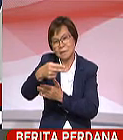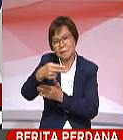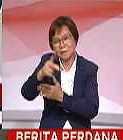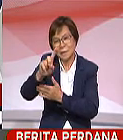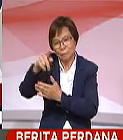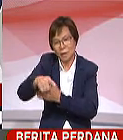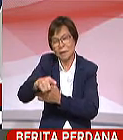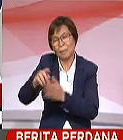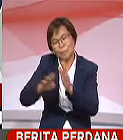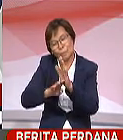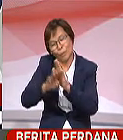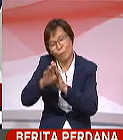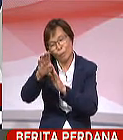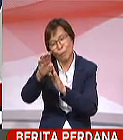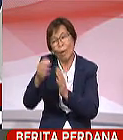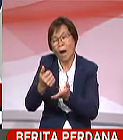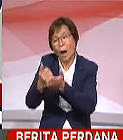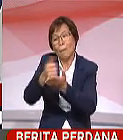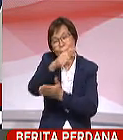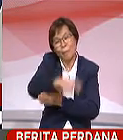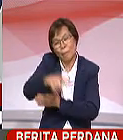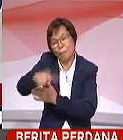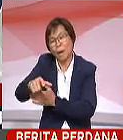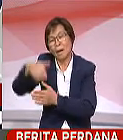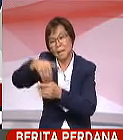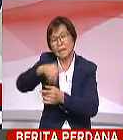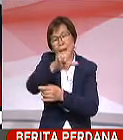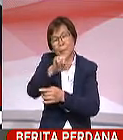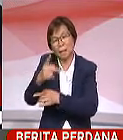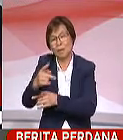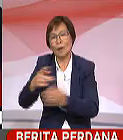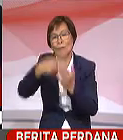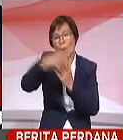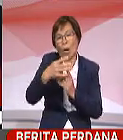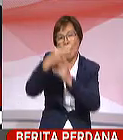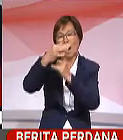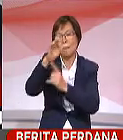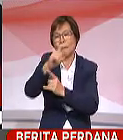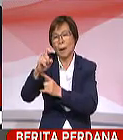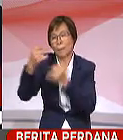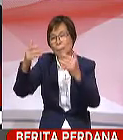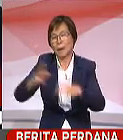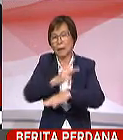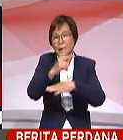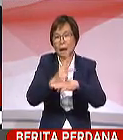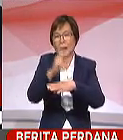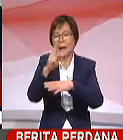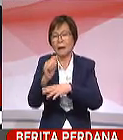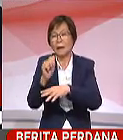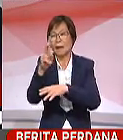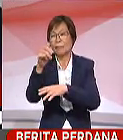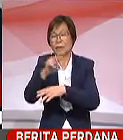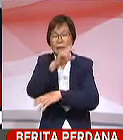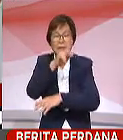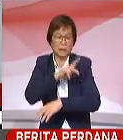help people especially the Lembah Klang. Program khas ini akan dikendalikan oleh bekas pemain kebangsaan Kevin Nunis selaku